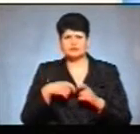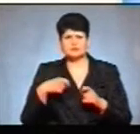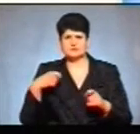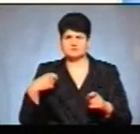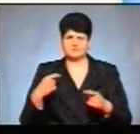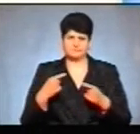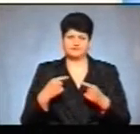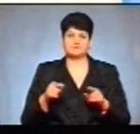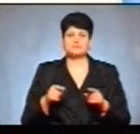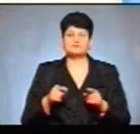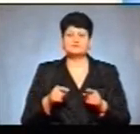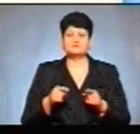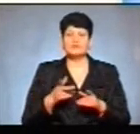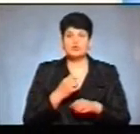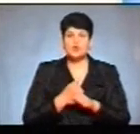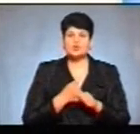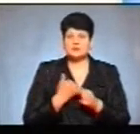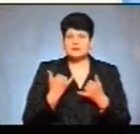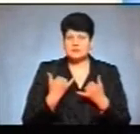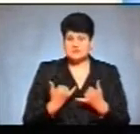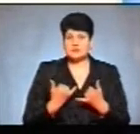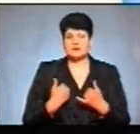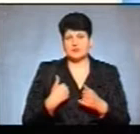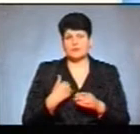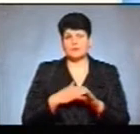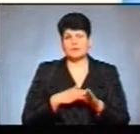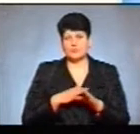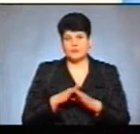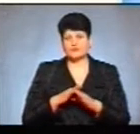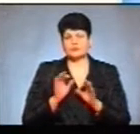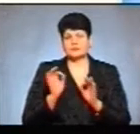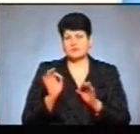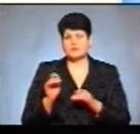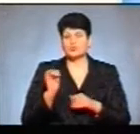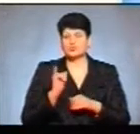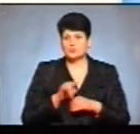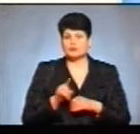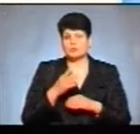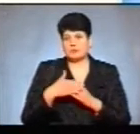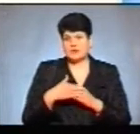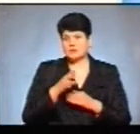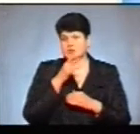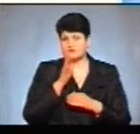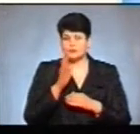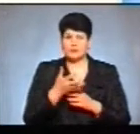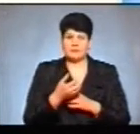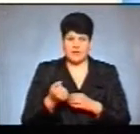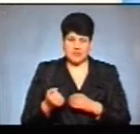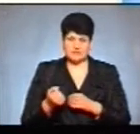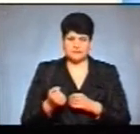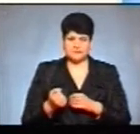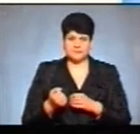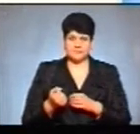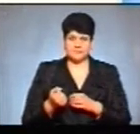всіх речей. Він розробляється, і абсолютно правий колега, що найближчим часом він буде прийнятий. Тому